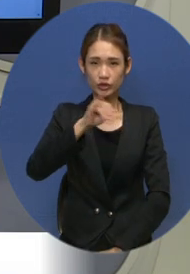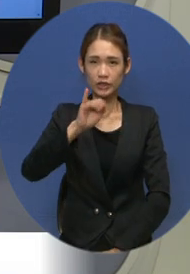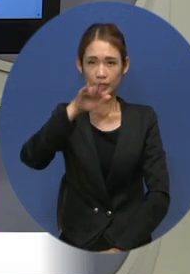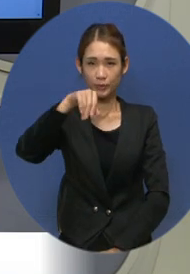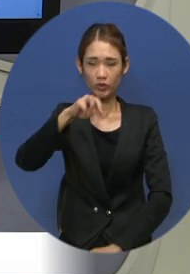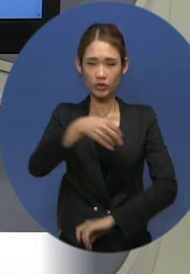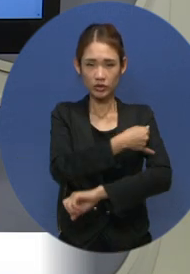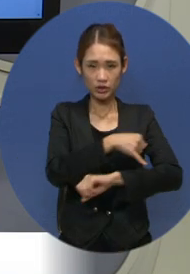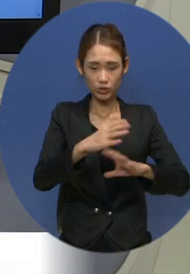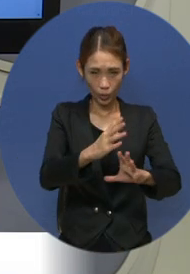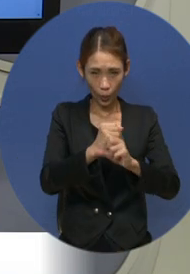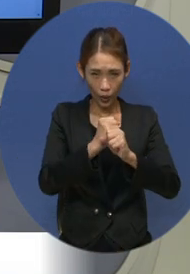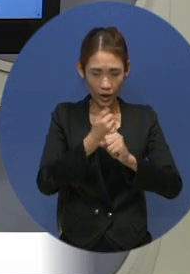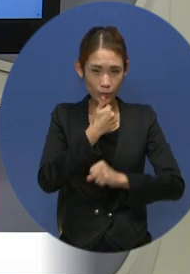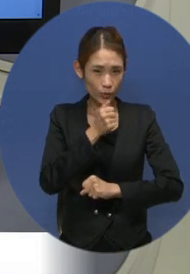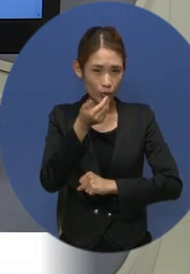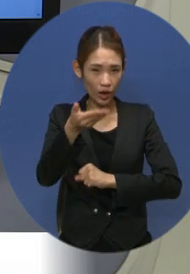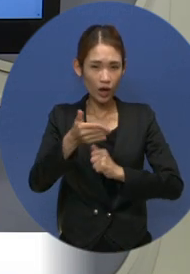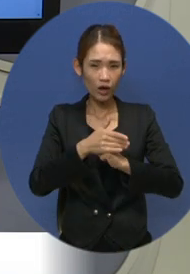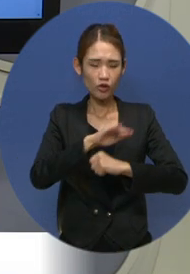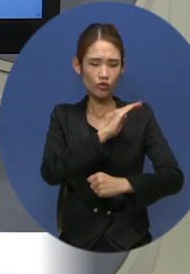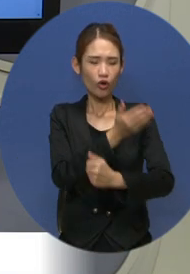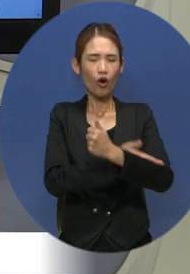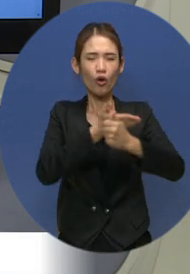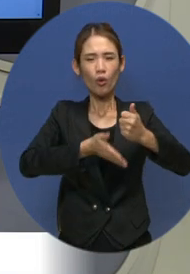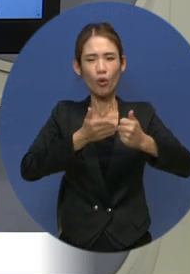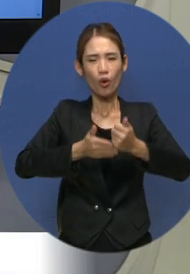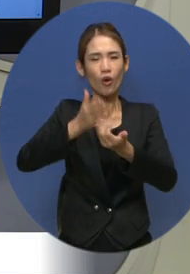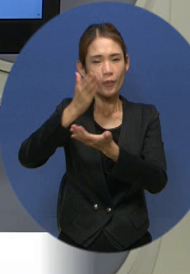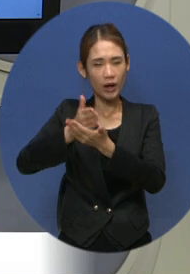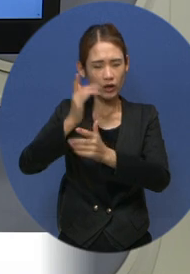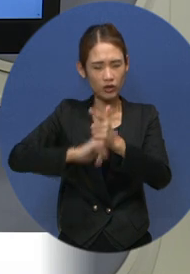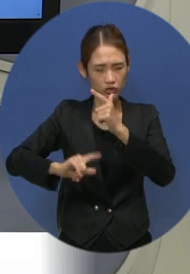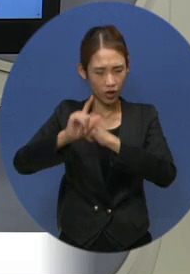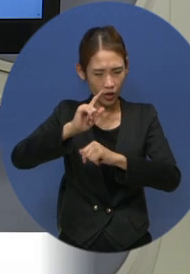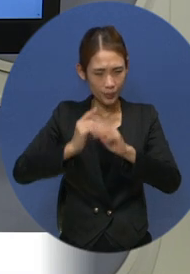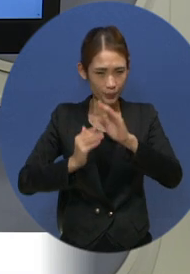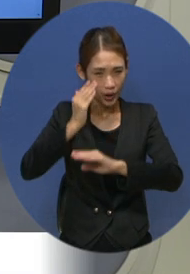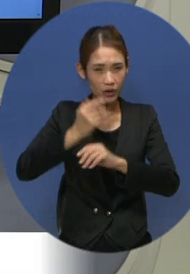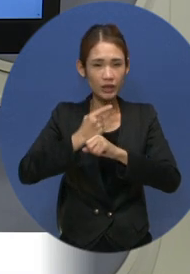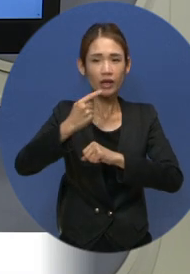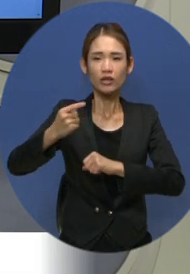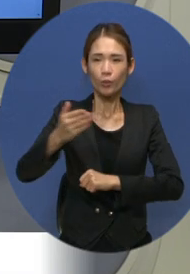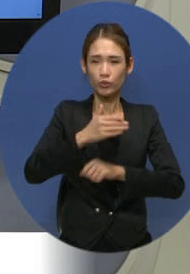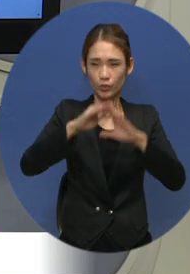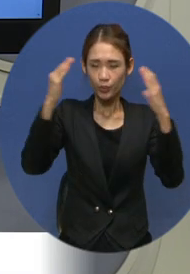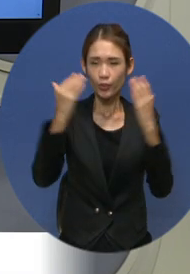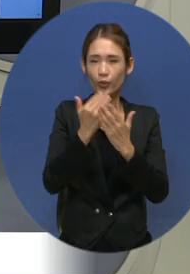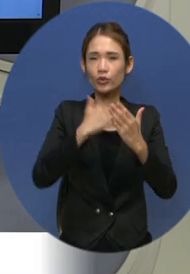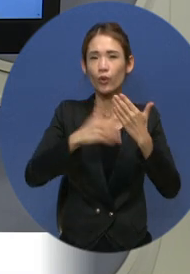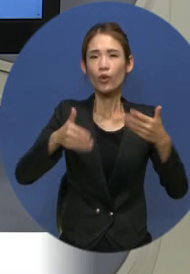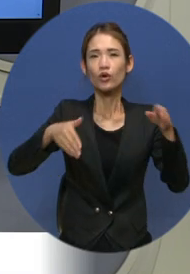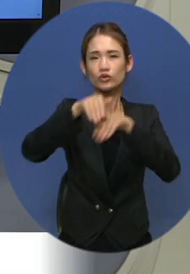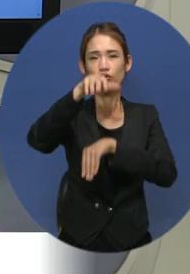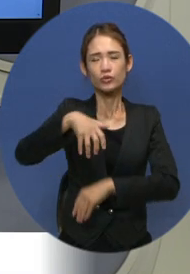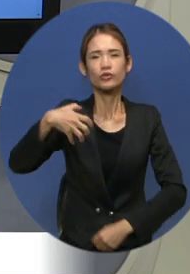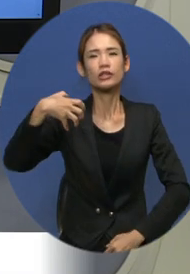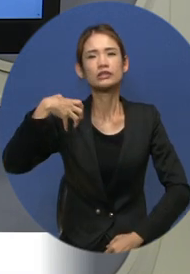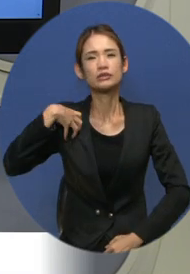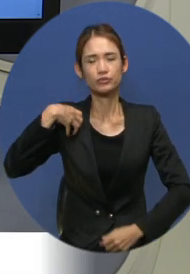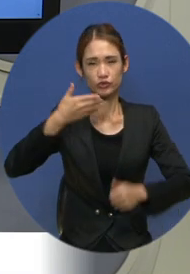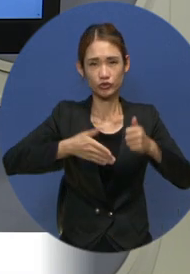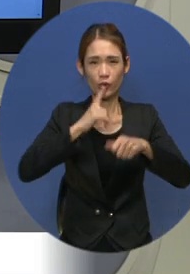가이드라인을 원고 수준을 넘어 내년부터 모든 공공 건축물에 의무적으로 적용합니다